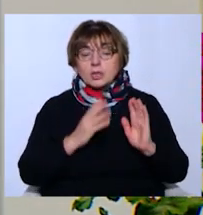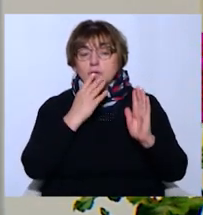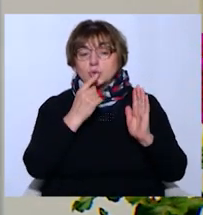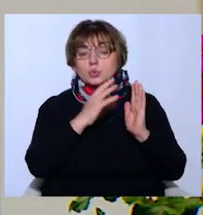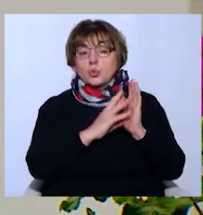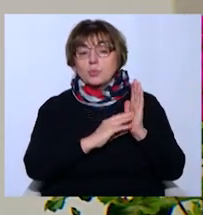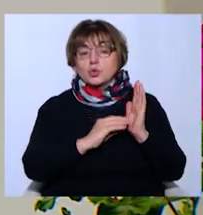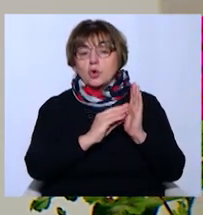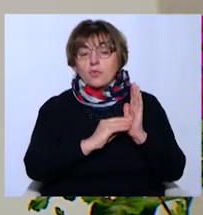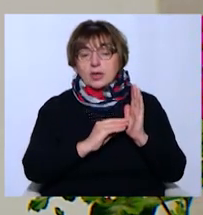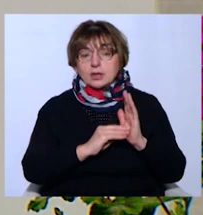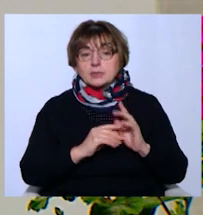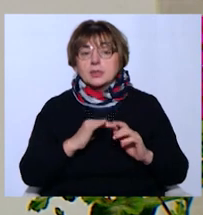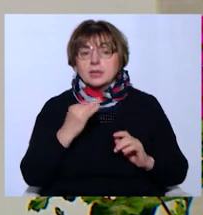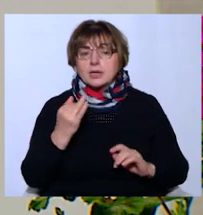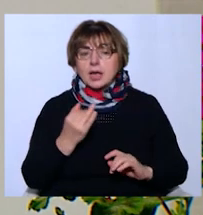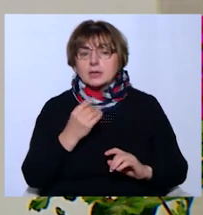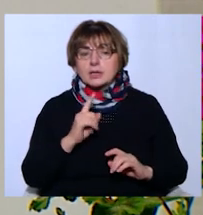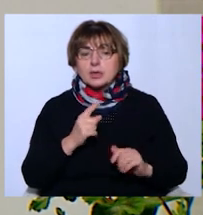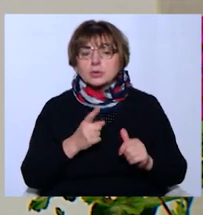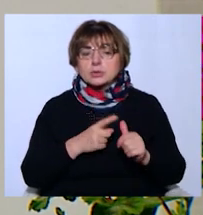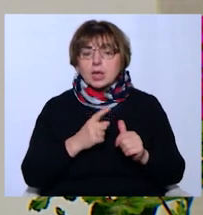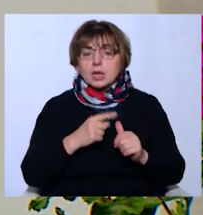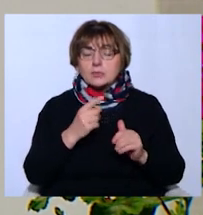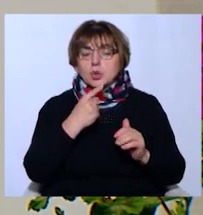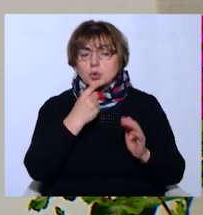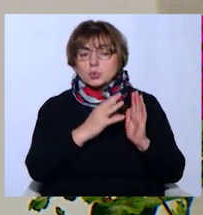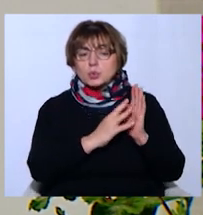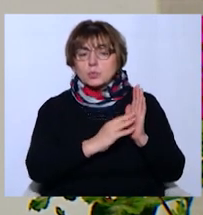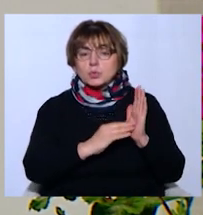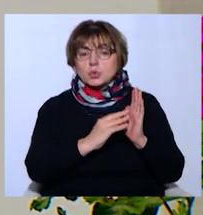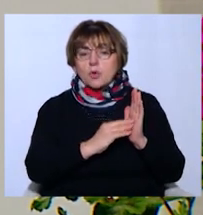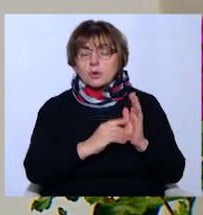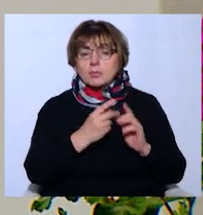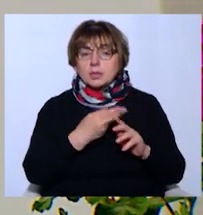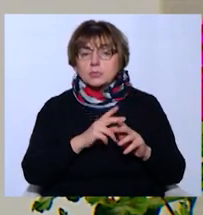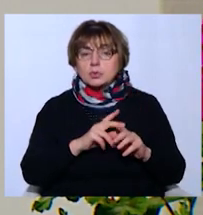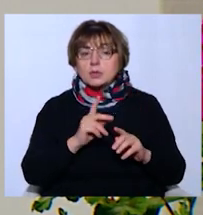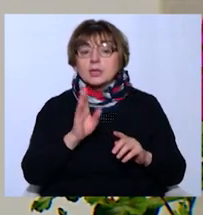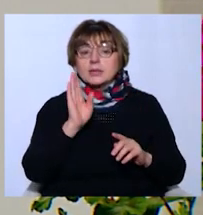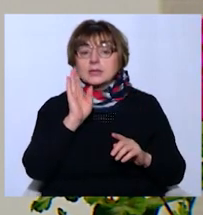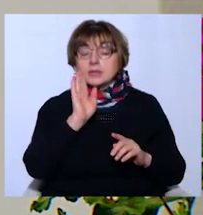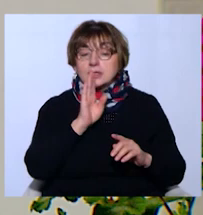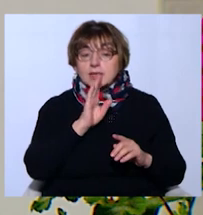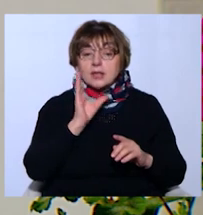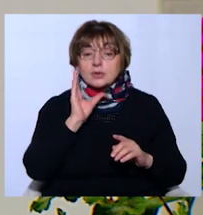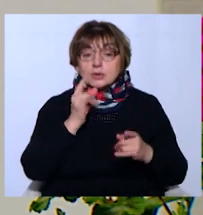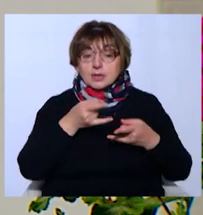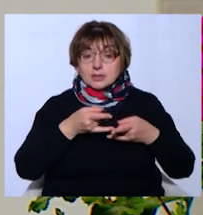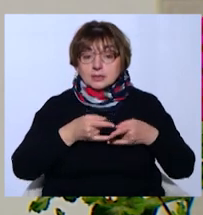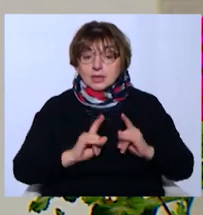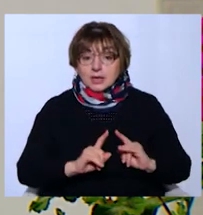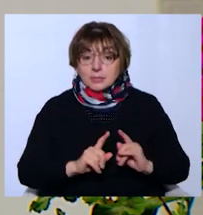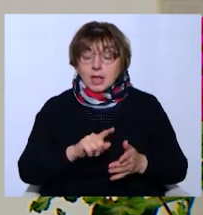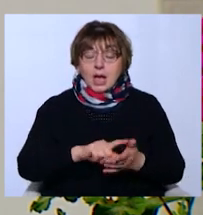ცხოველებზე ვისაუბრებთ. გაინტერესებთ ალბათ, რატომ ქვიათ მათ ძუძუმწოვრები? იმიტომ, რომ დედა თავის ნაშიერს